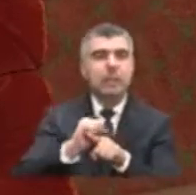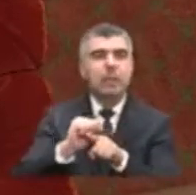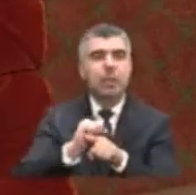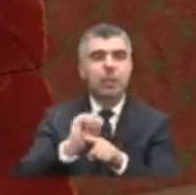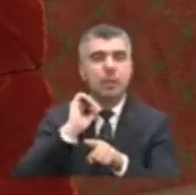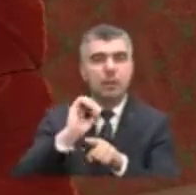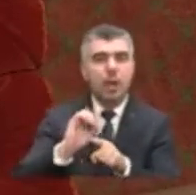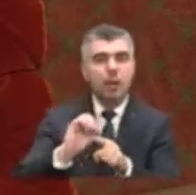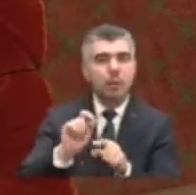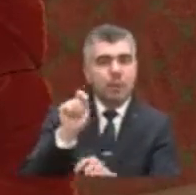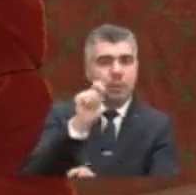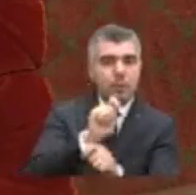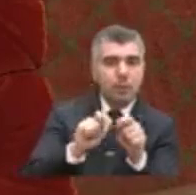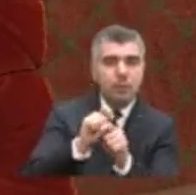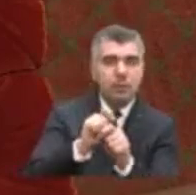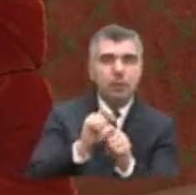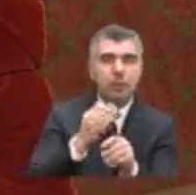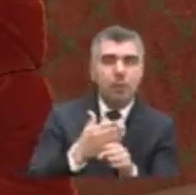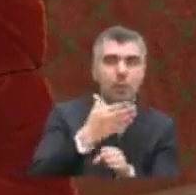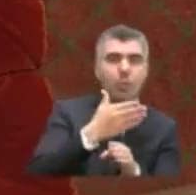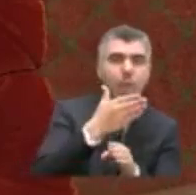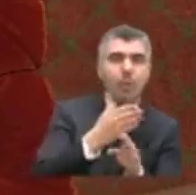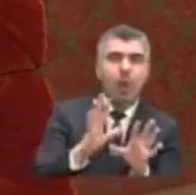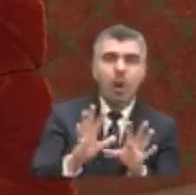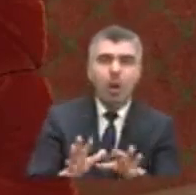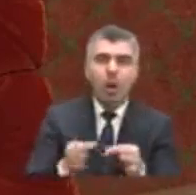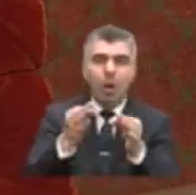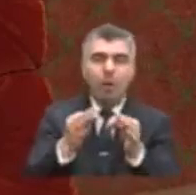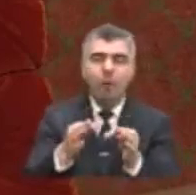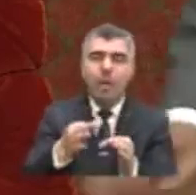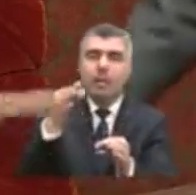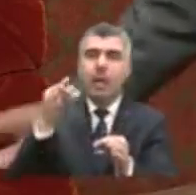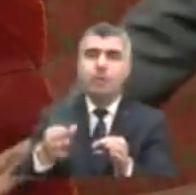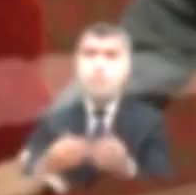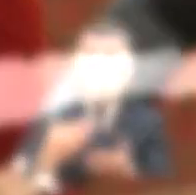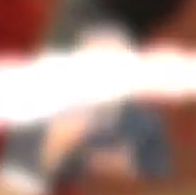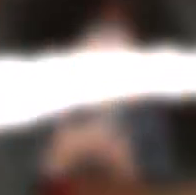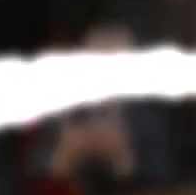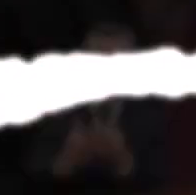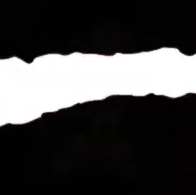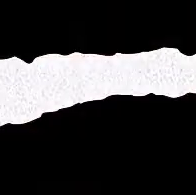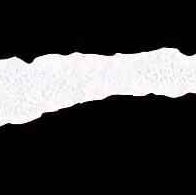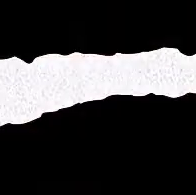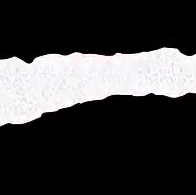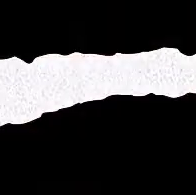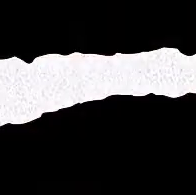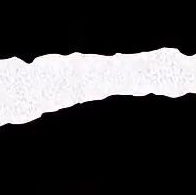اساسي ولا مستمر اللي تعطي نتائج داخل الاقسام. شكرا.